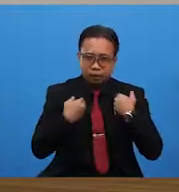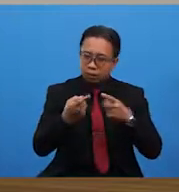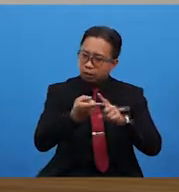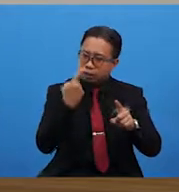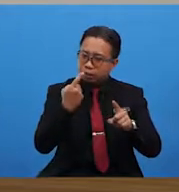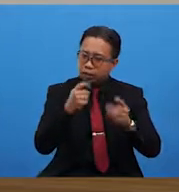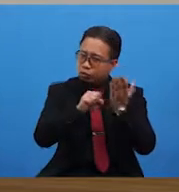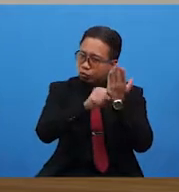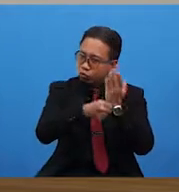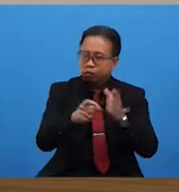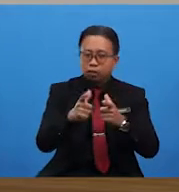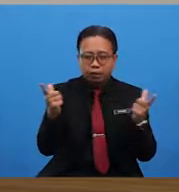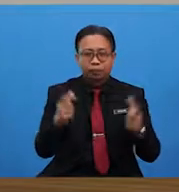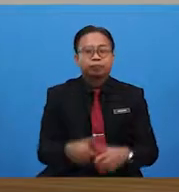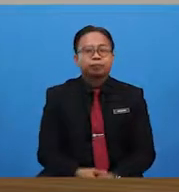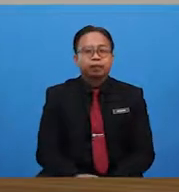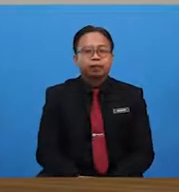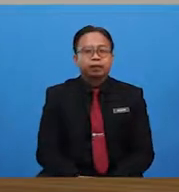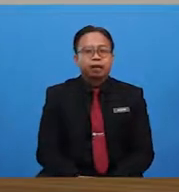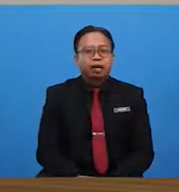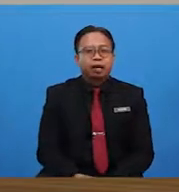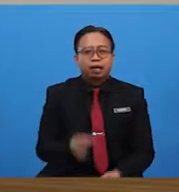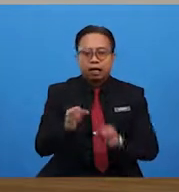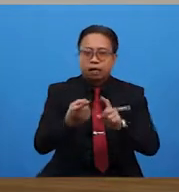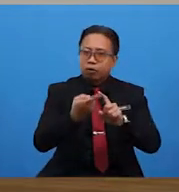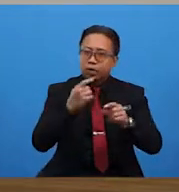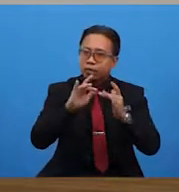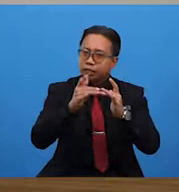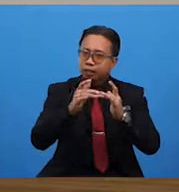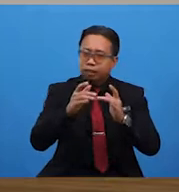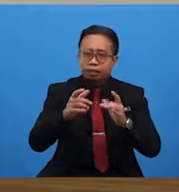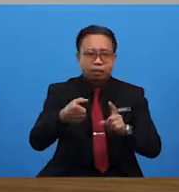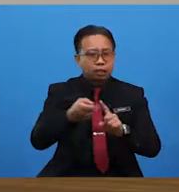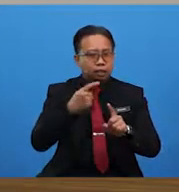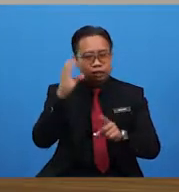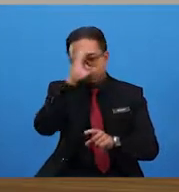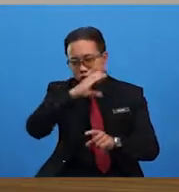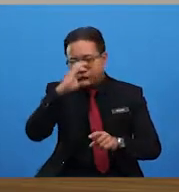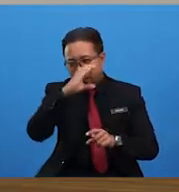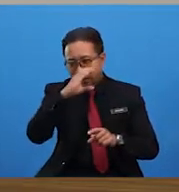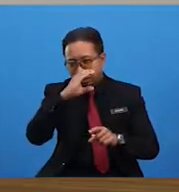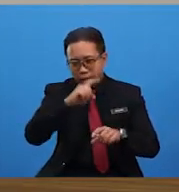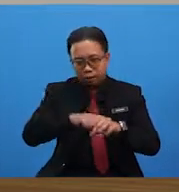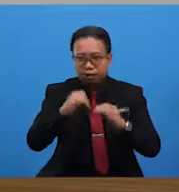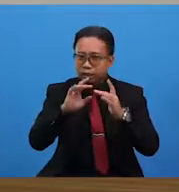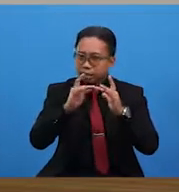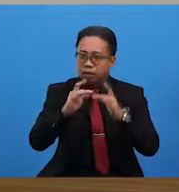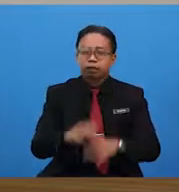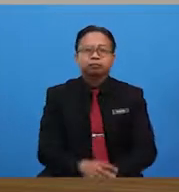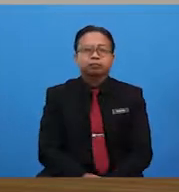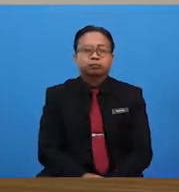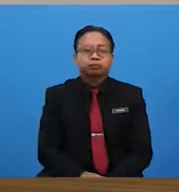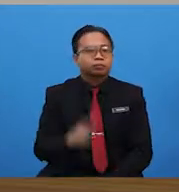lain manakala sumber rujukan internet pula diambil dari carian di laman sesawang selalunya